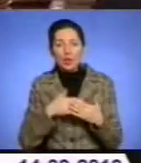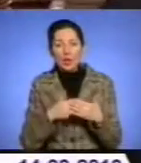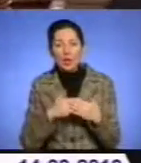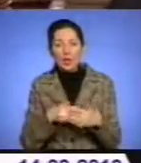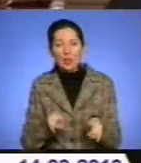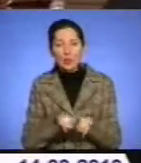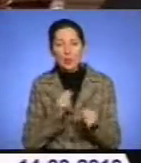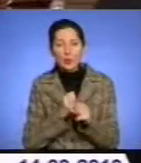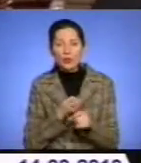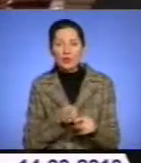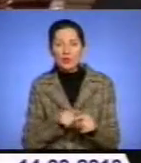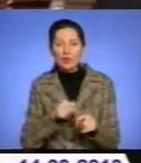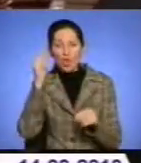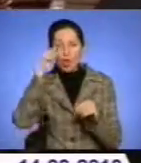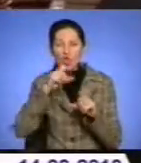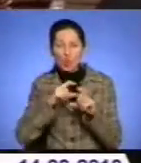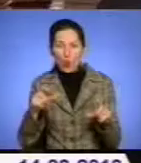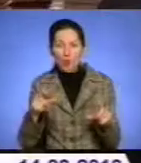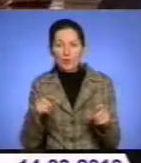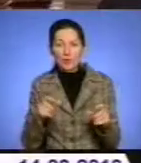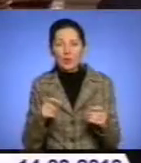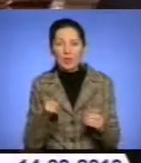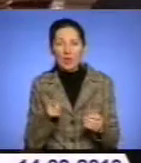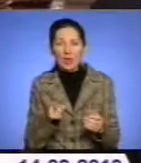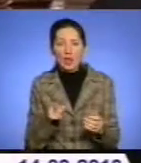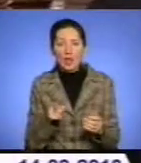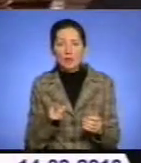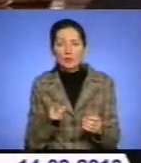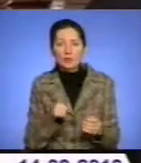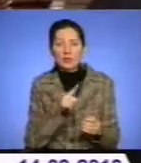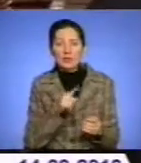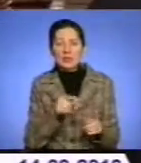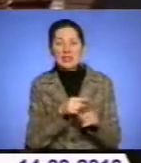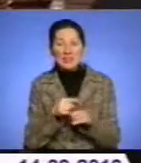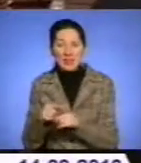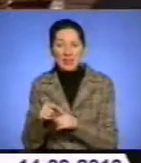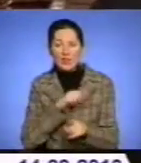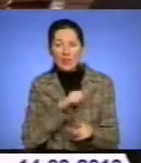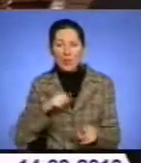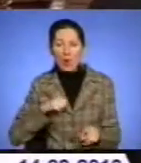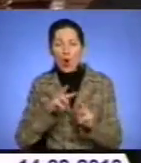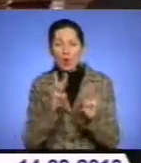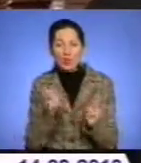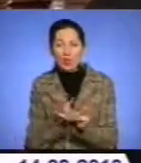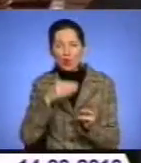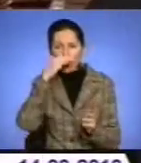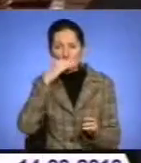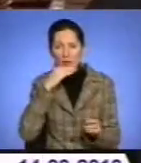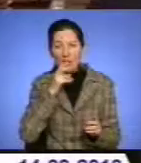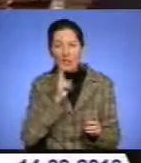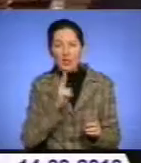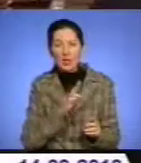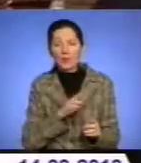цій салезіанській школі. І, властиво, зі слів самого святішого отця, з яким